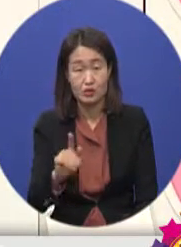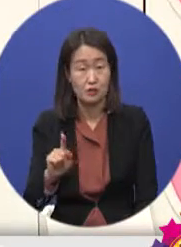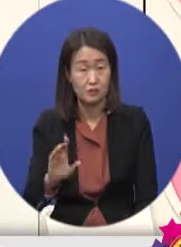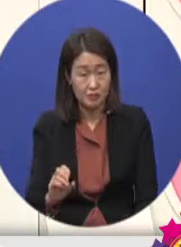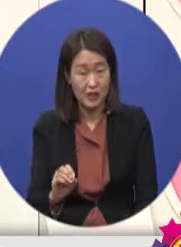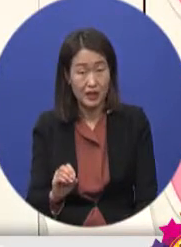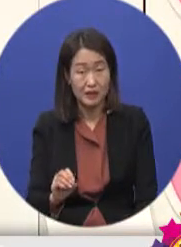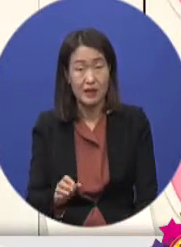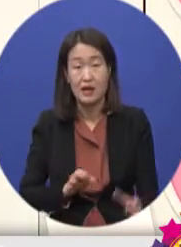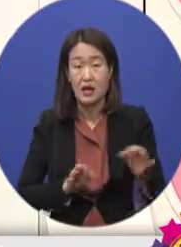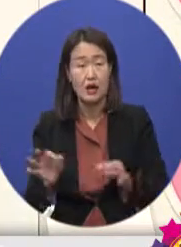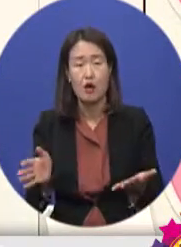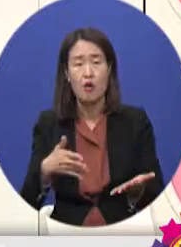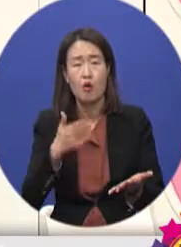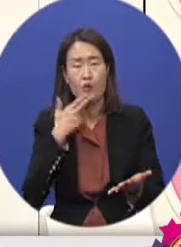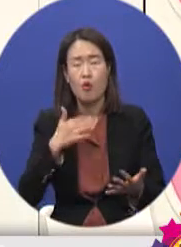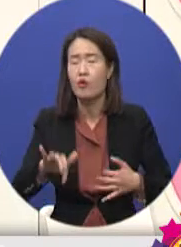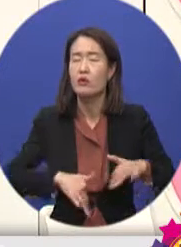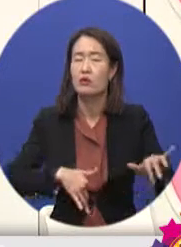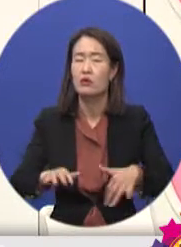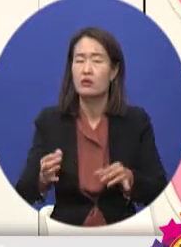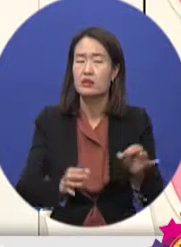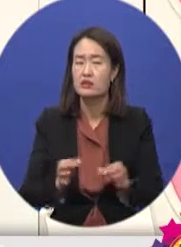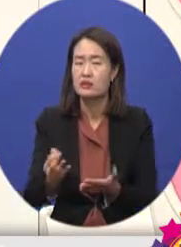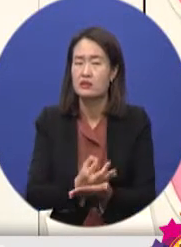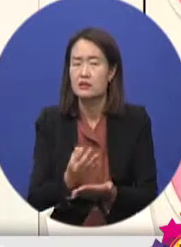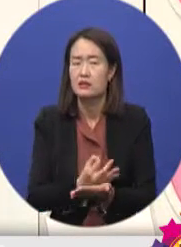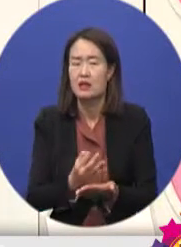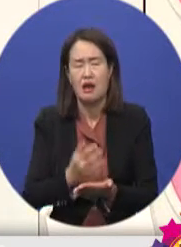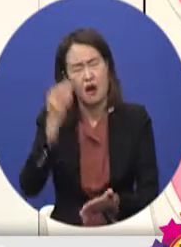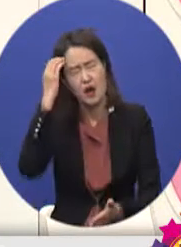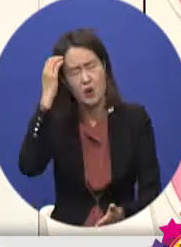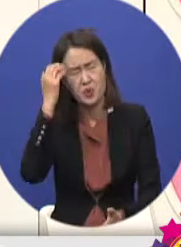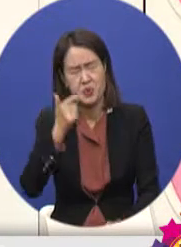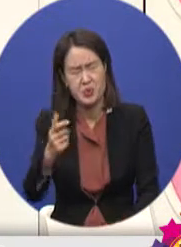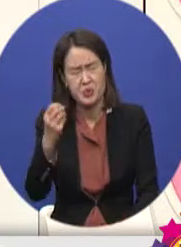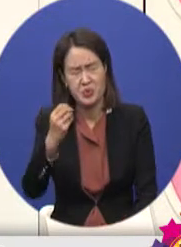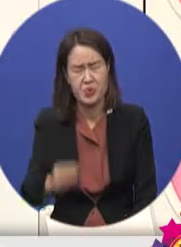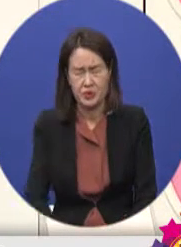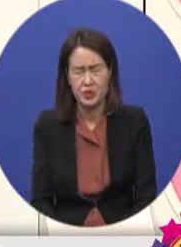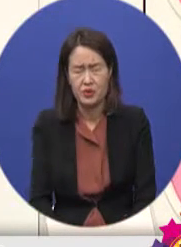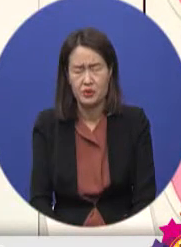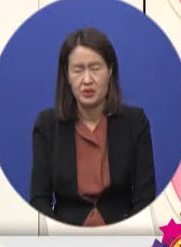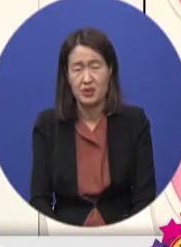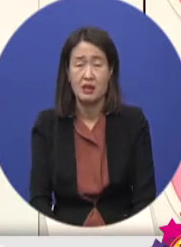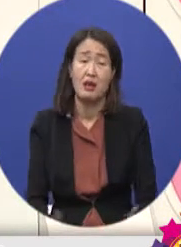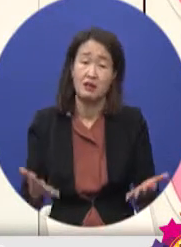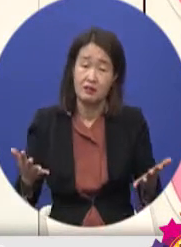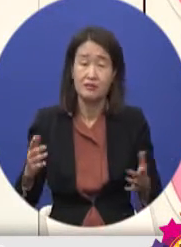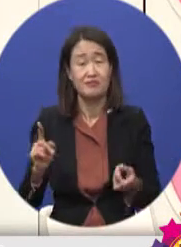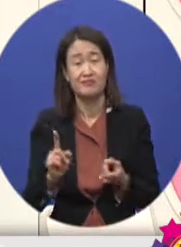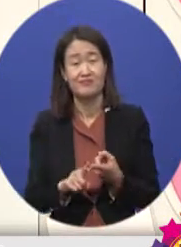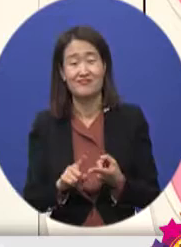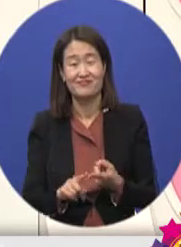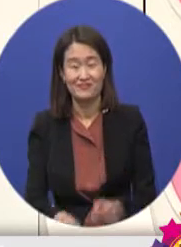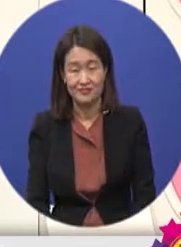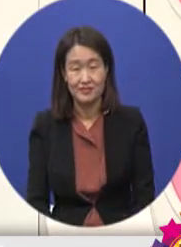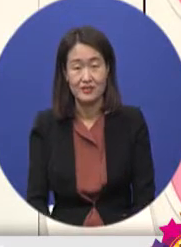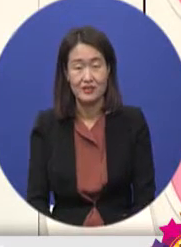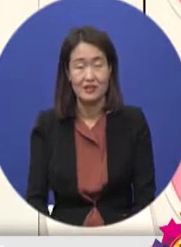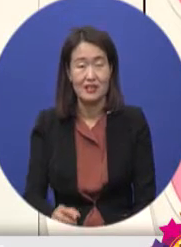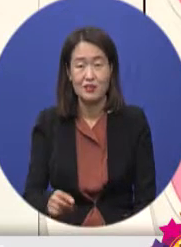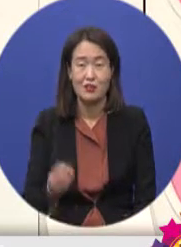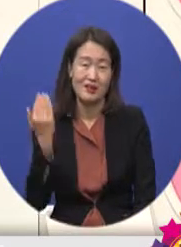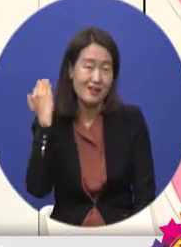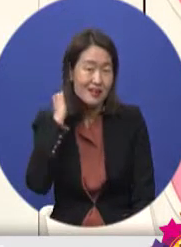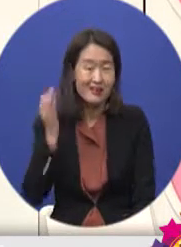길거리 앉아서 하시는 예, 거예요? 예, 예. 아이고 고생하시네. 그런데 집 대로 사는 거지. 집세는 안